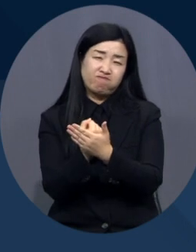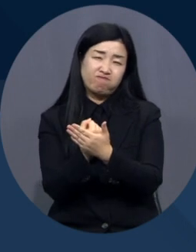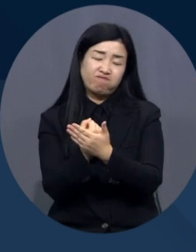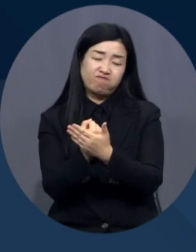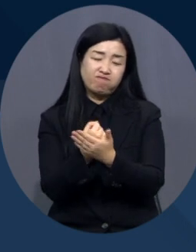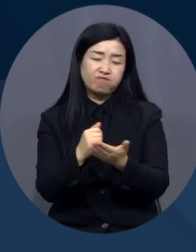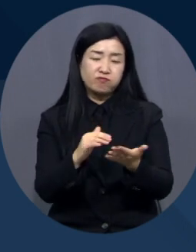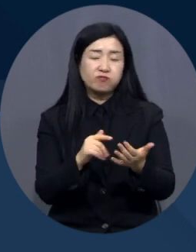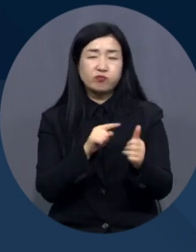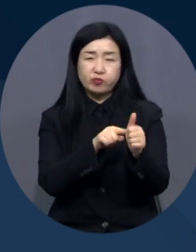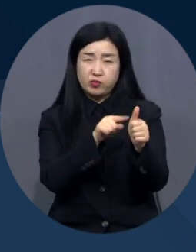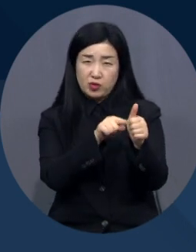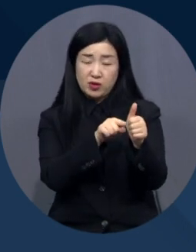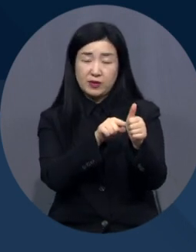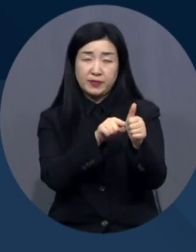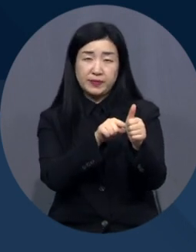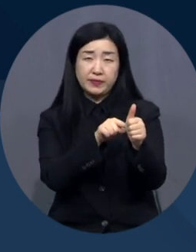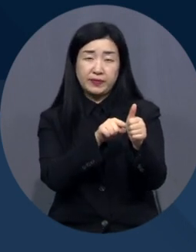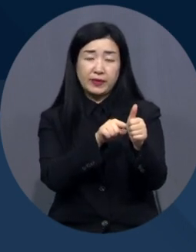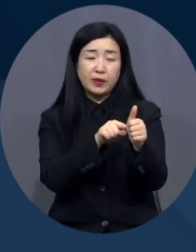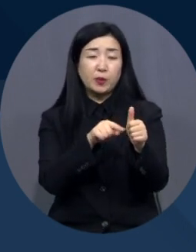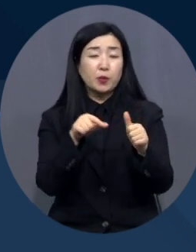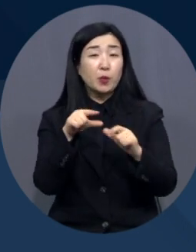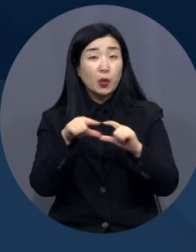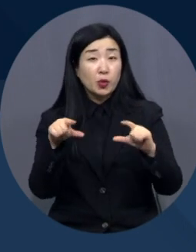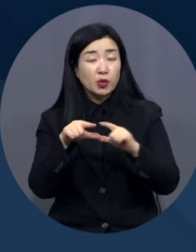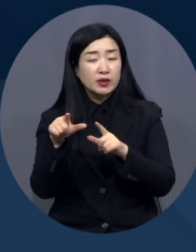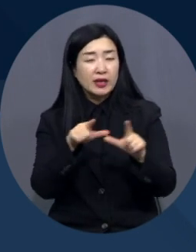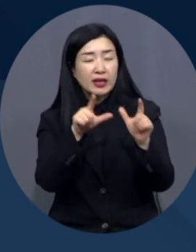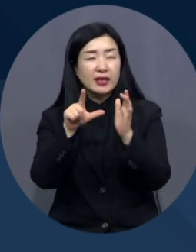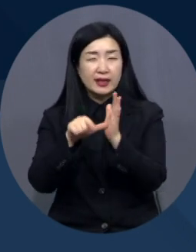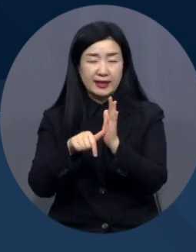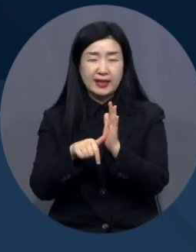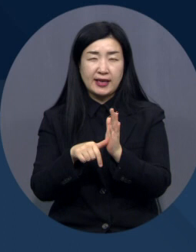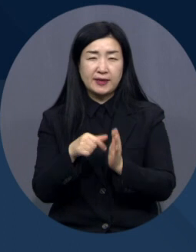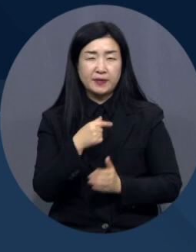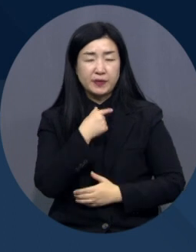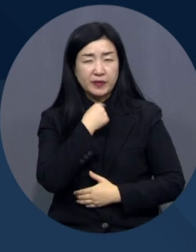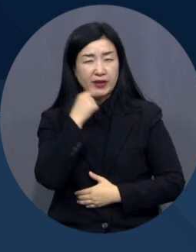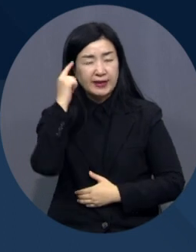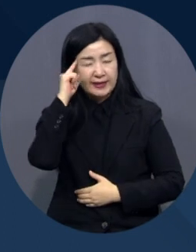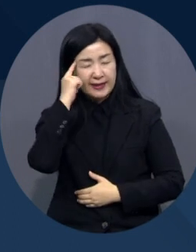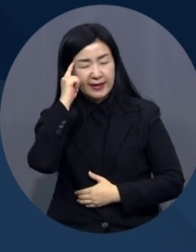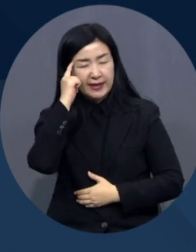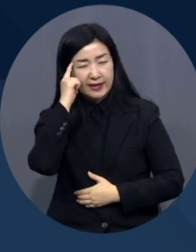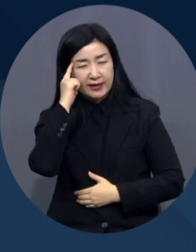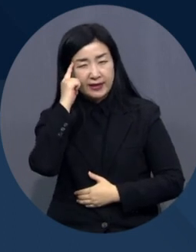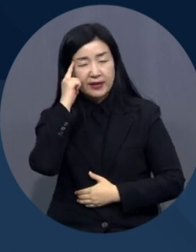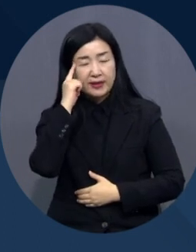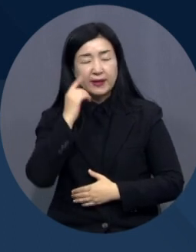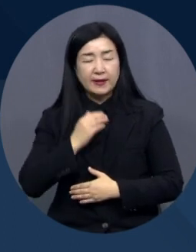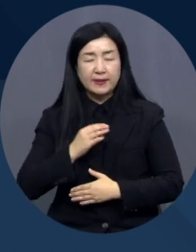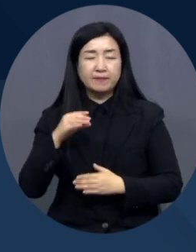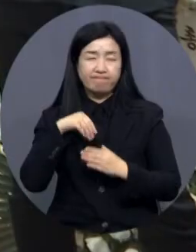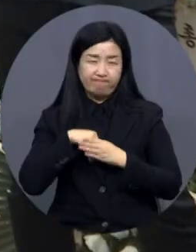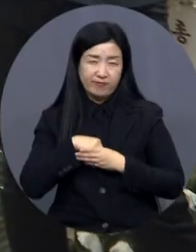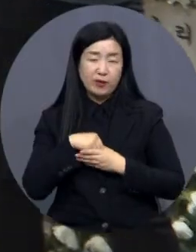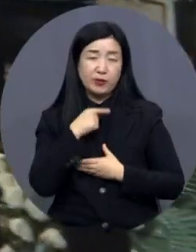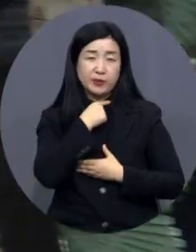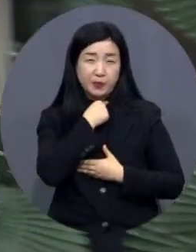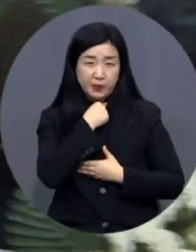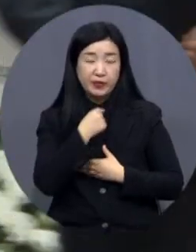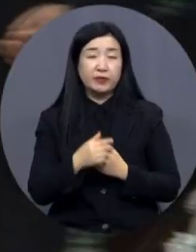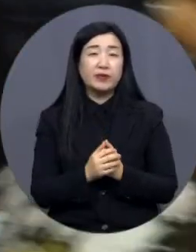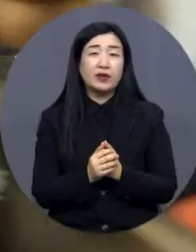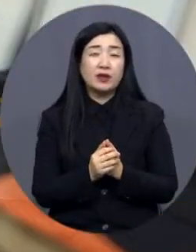고인의 그 평소에 가졌던 그 생각들을 고이 간직하도록 하겠습니다.